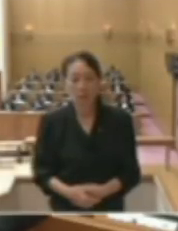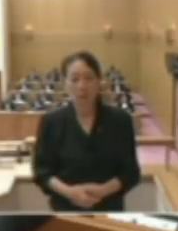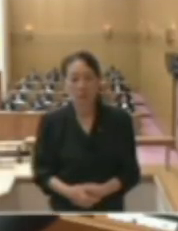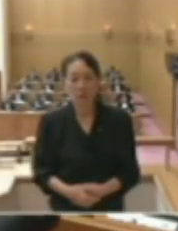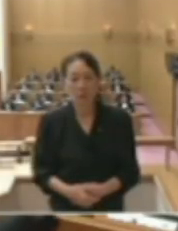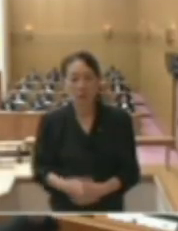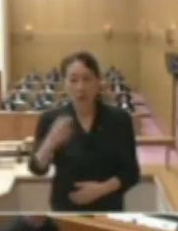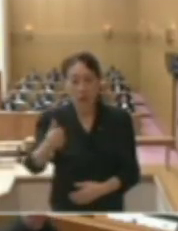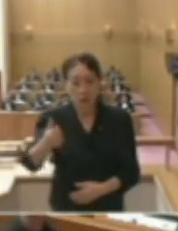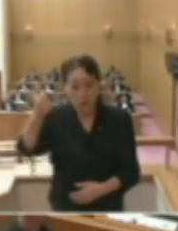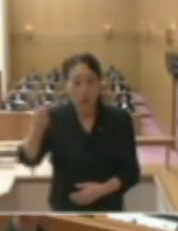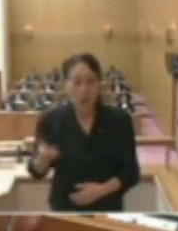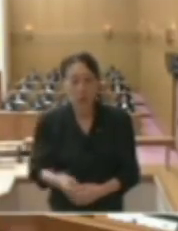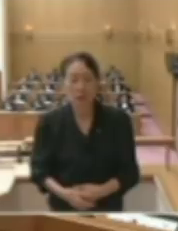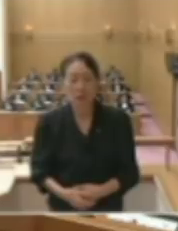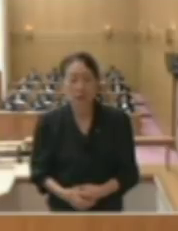市長。